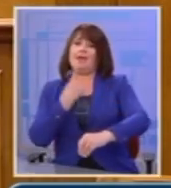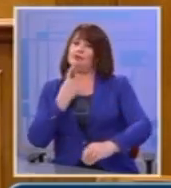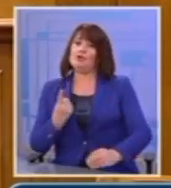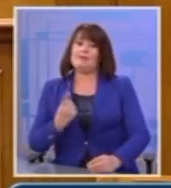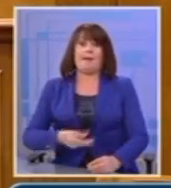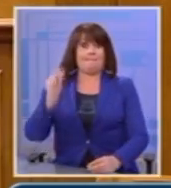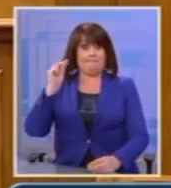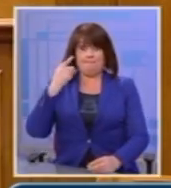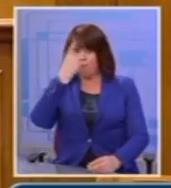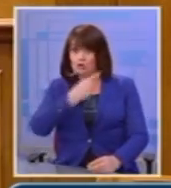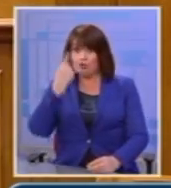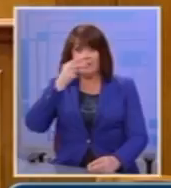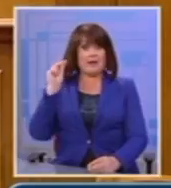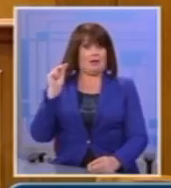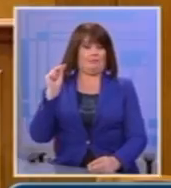Δεσμεύτηκα μάλιστα και προσωπικά